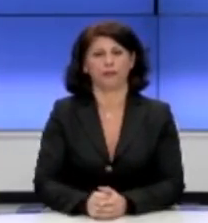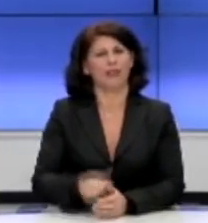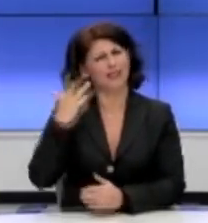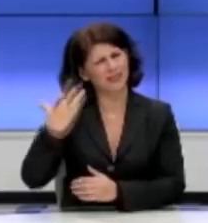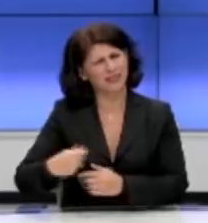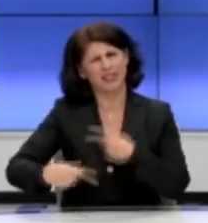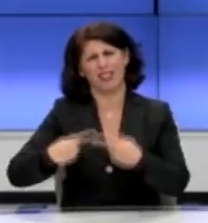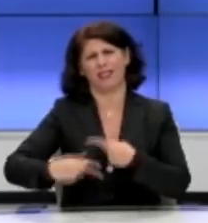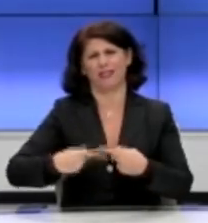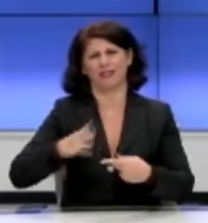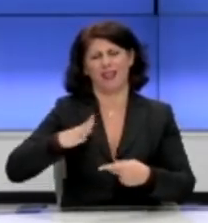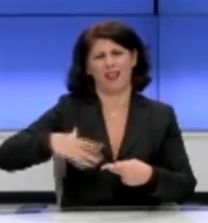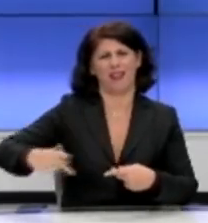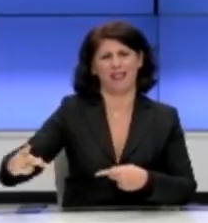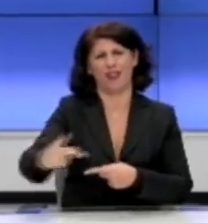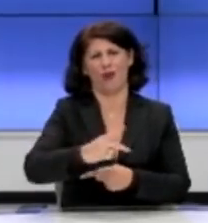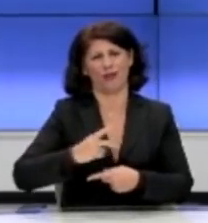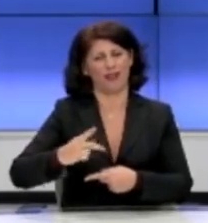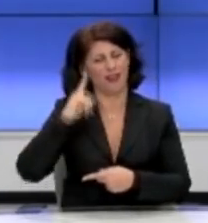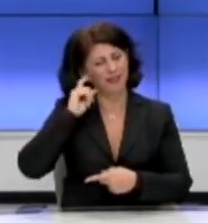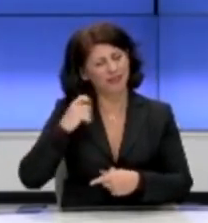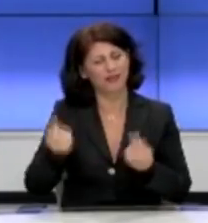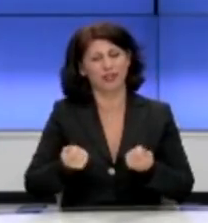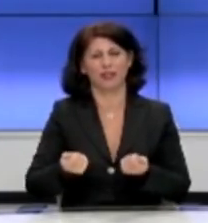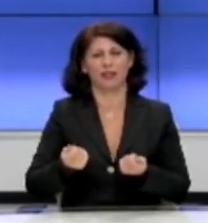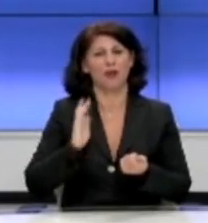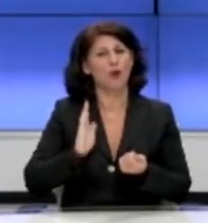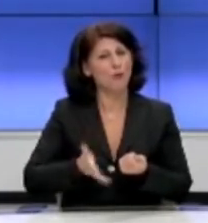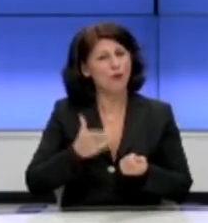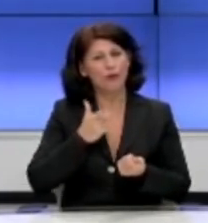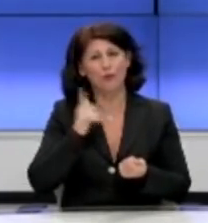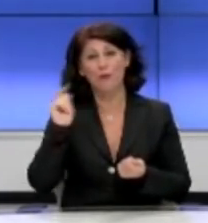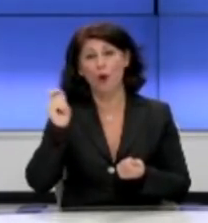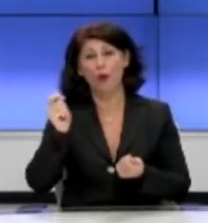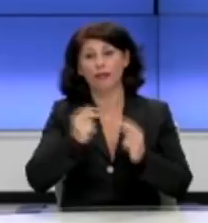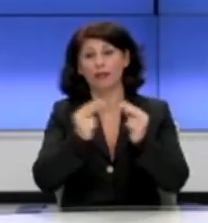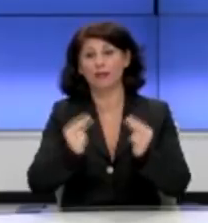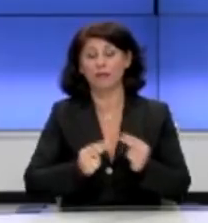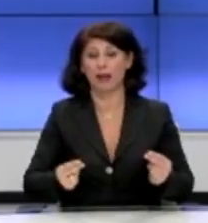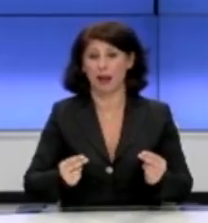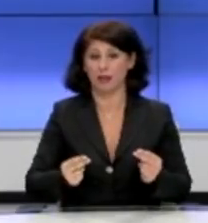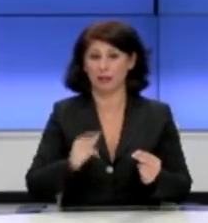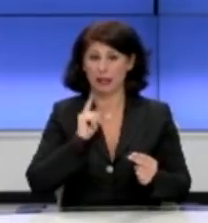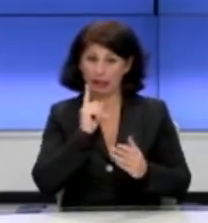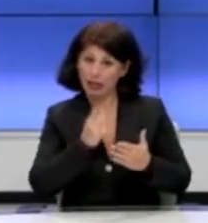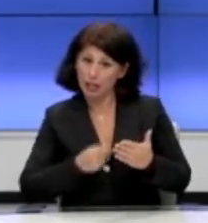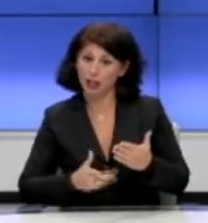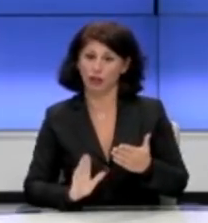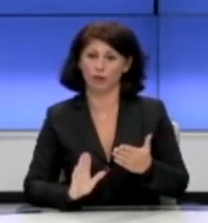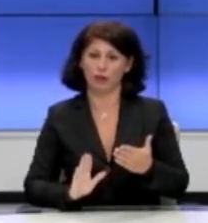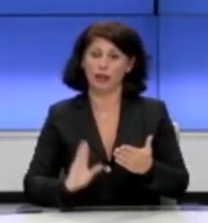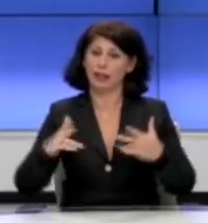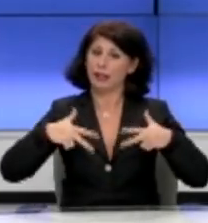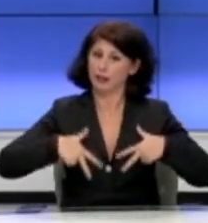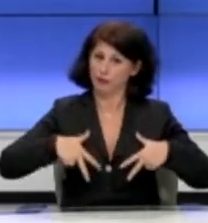συνηθίσει ο ελληνικός λαός, ξέρουμε όλοι τι γίνεται και μπορούμε να βγάλουμε πολιτικά συμπεράσματα πλέον και να κρίνουμε και